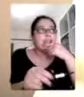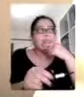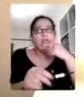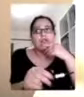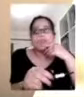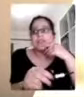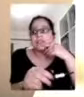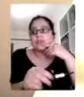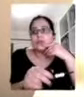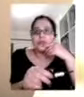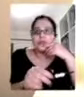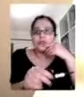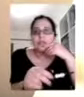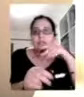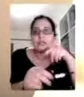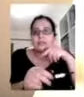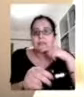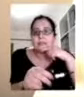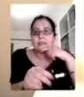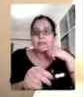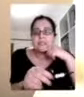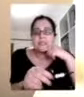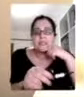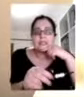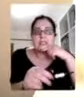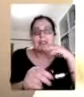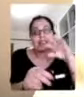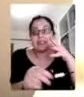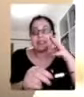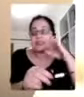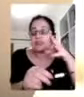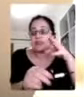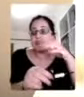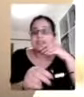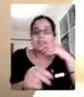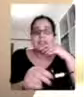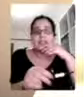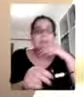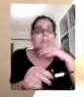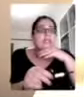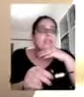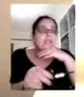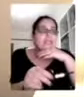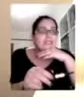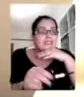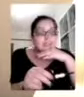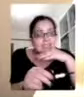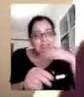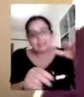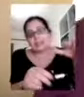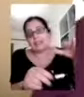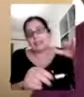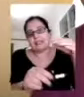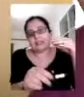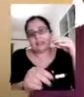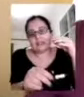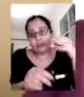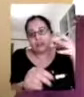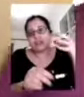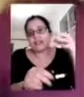Almanya'da 13 ila 9 euro arasına, bazen 8 euro arasına inanılmaz